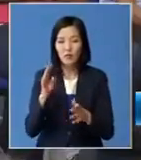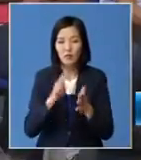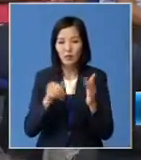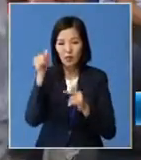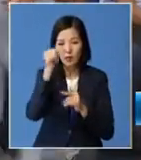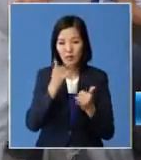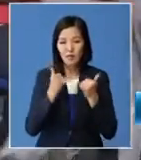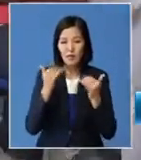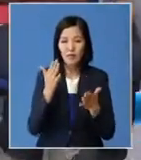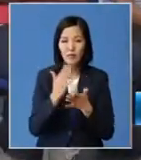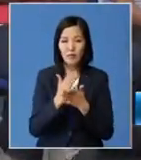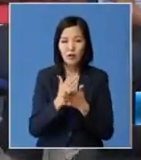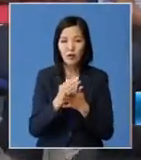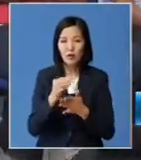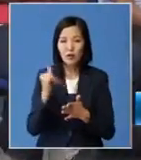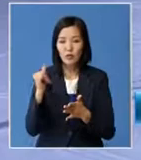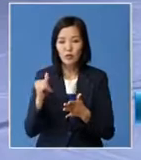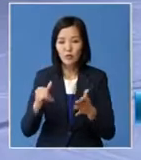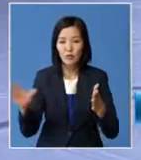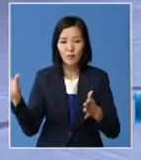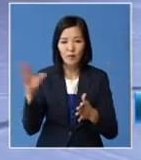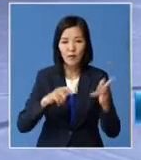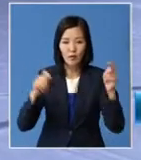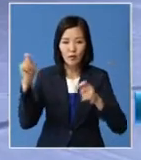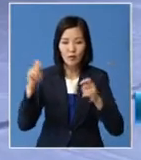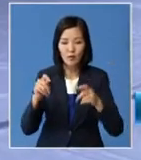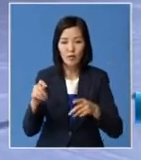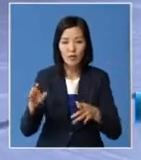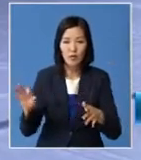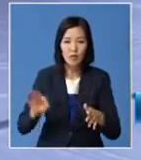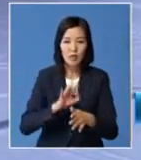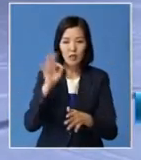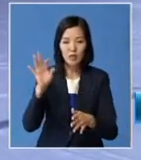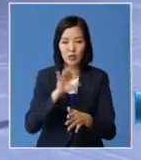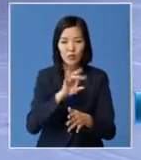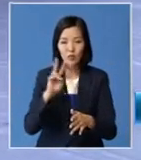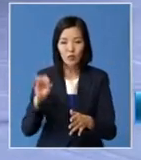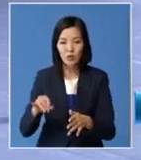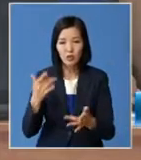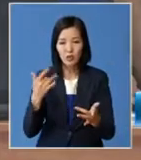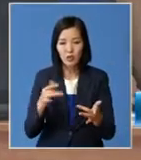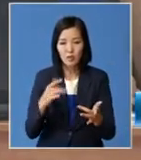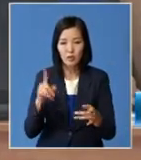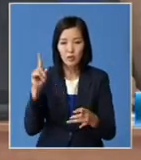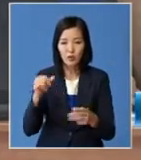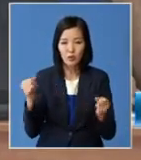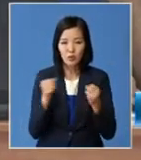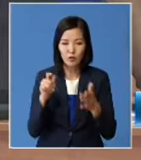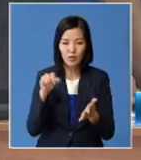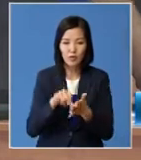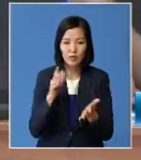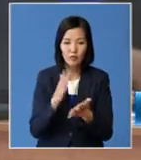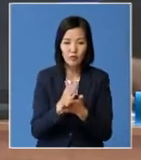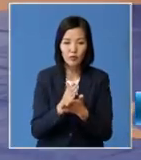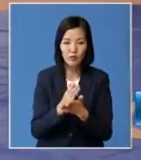орайластырылған. Жарысқа жетісу өңірінің барлық аймағы мен шығыс және оңтүстік Қазақстан, Жамбыл мен Маңғыстау облысының 100-ге жуық спортшысы жиналды. Айта